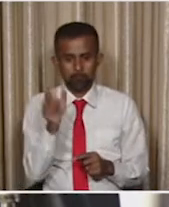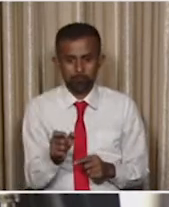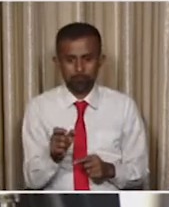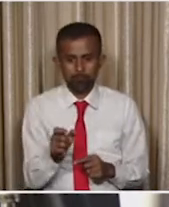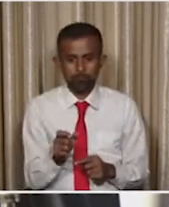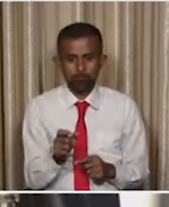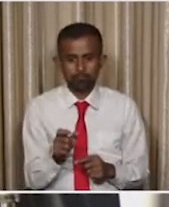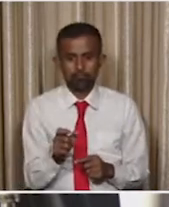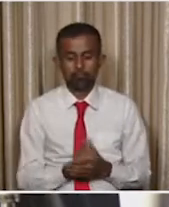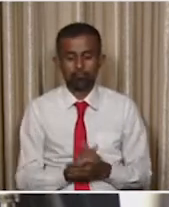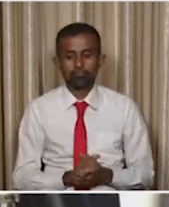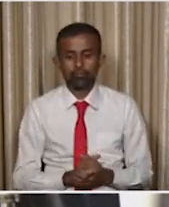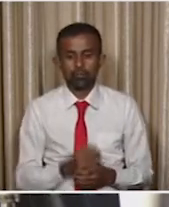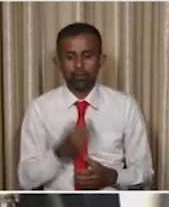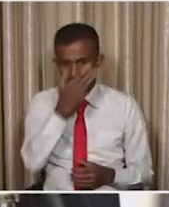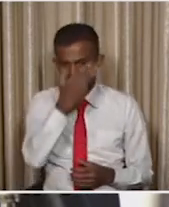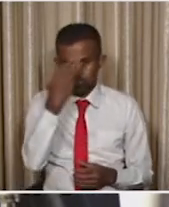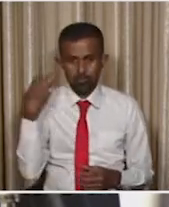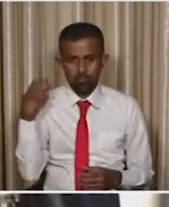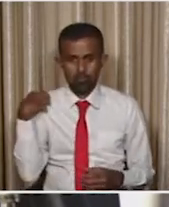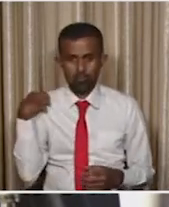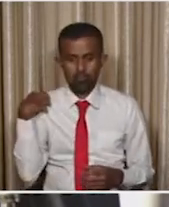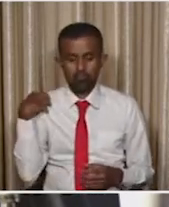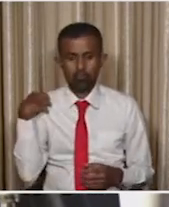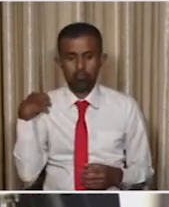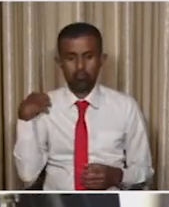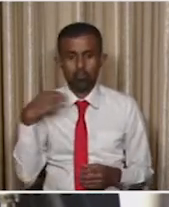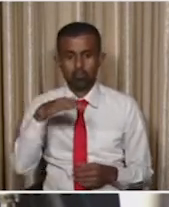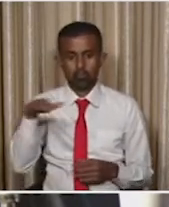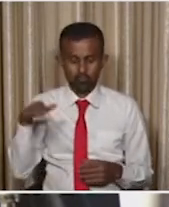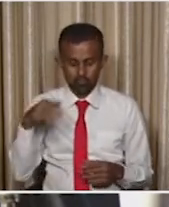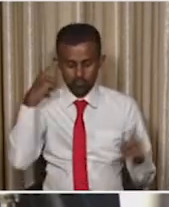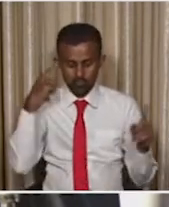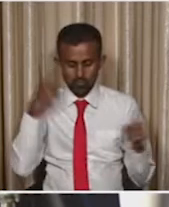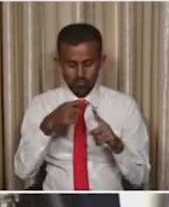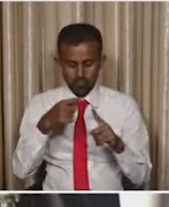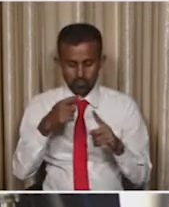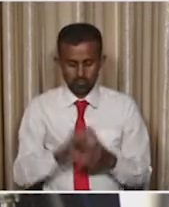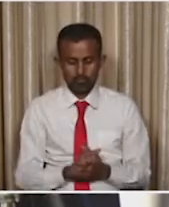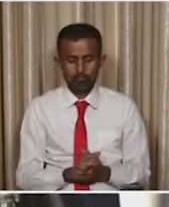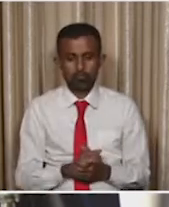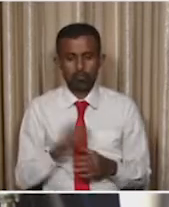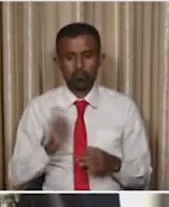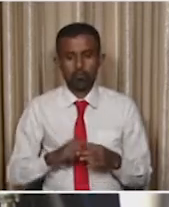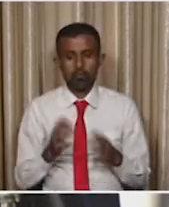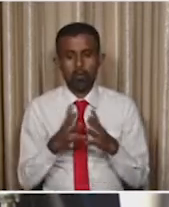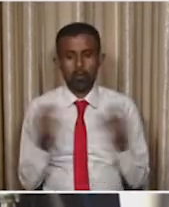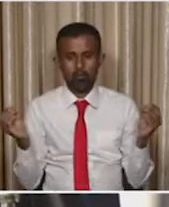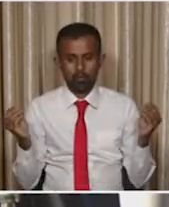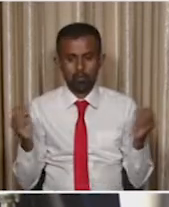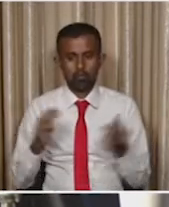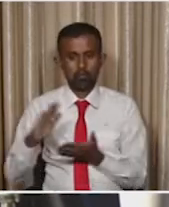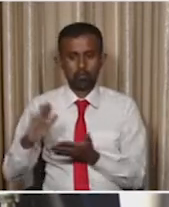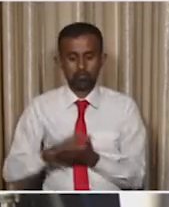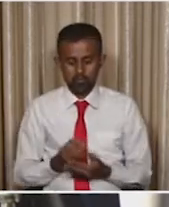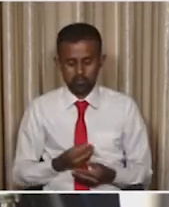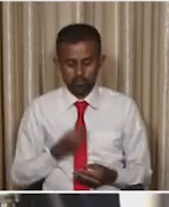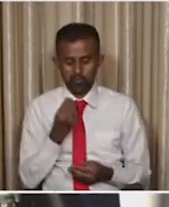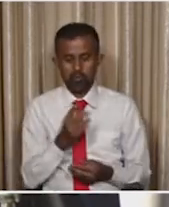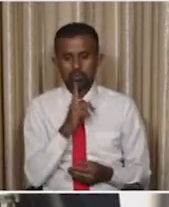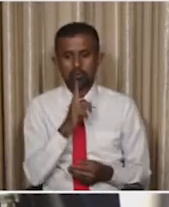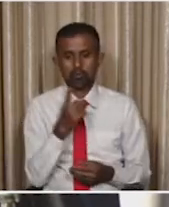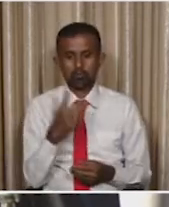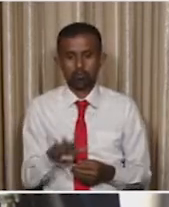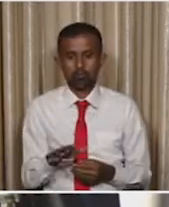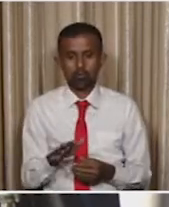தமிழ் முஸ்லிம் சமூகங்களை நோக்கி தான் இந்த இனப்பிரச்சினையை தீர்க்கப் போவதாகவும் அதற்கு ஒத்துழைக்க வேண்டும் என்றும் கேட்டிருந்தார் குறிப்பாக எங்களுடைய கட்சித் தலைவர்